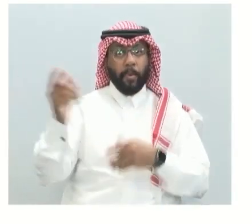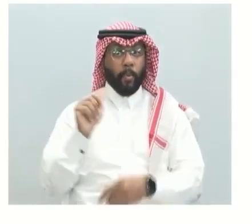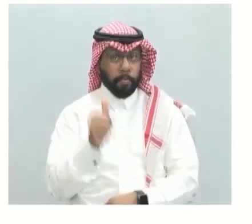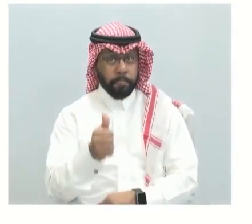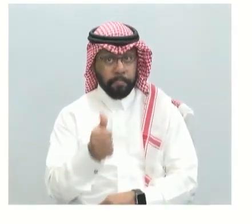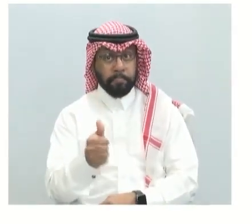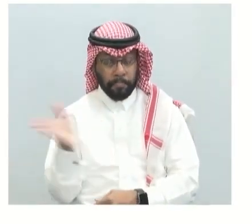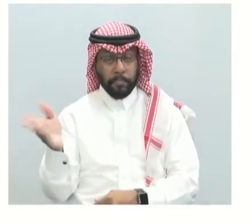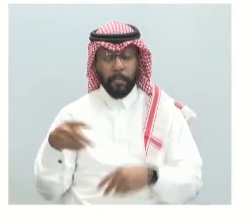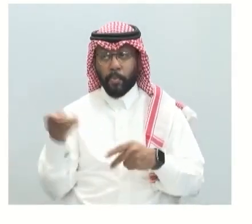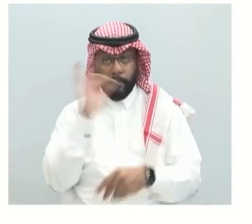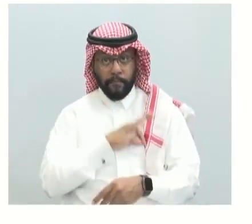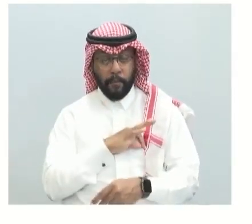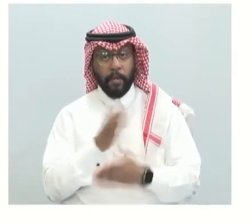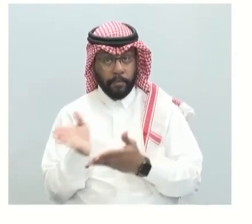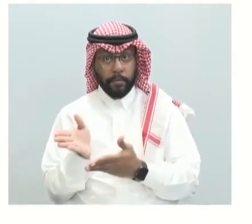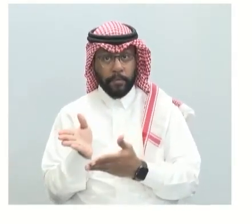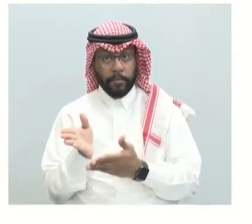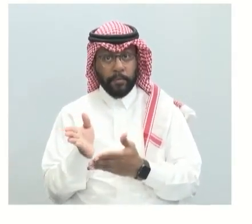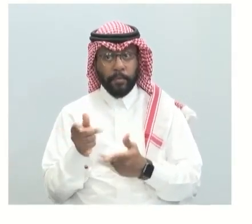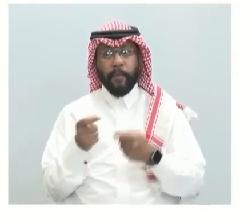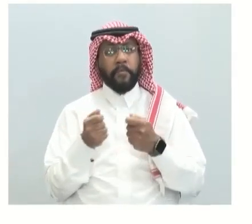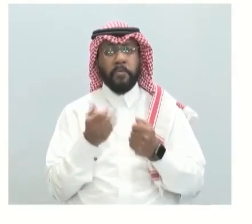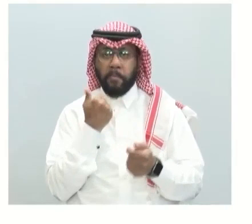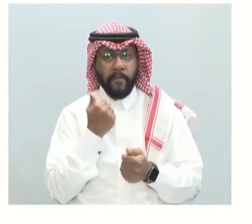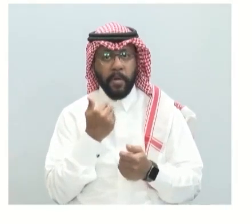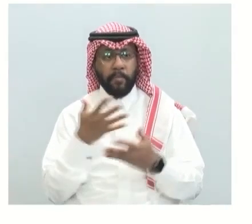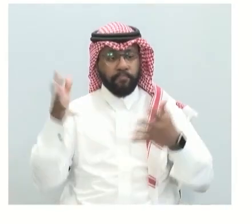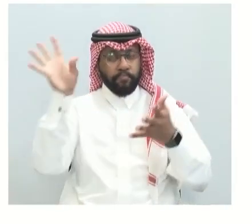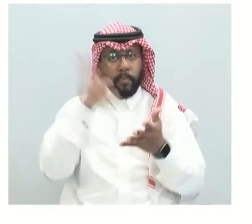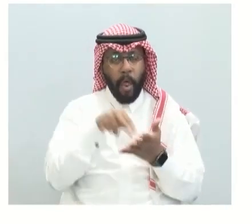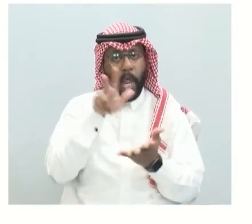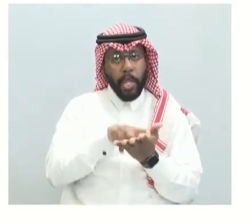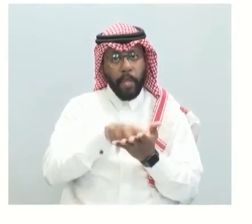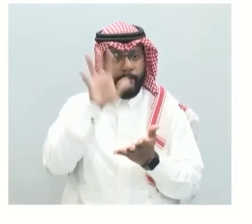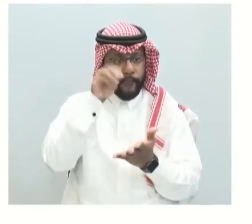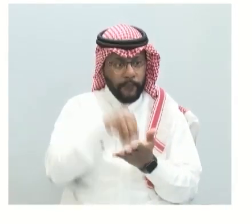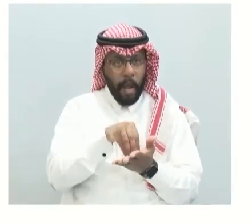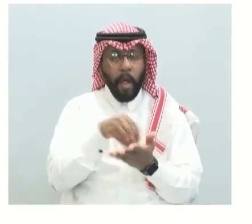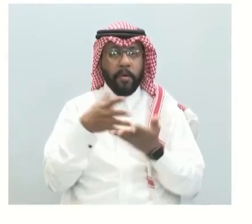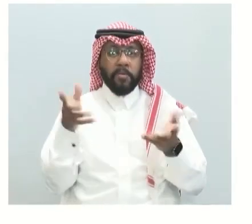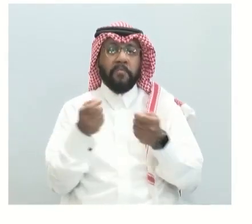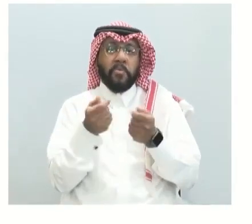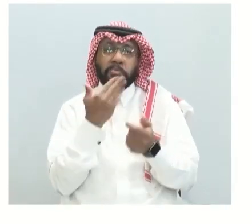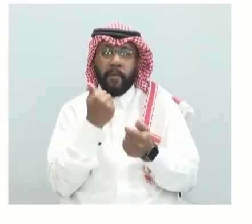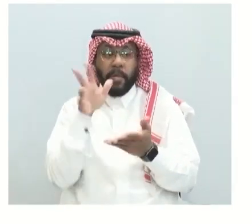هذا البرنامج يعتبر طبعا برنامج مجاني نستطيع تنزيله من متجر مايكروسوفت